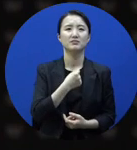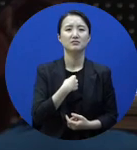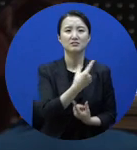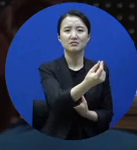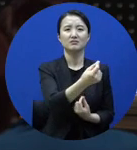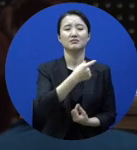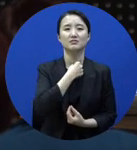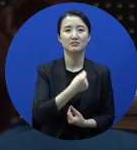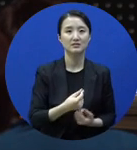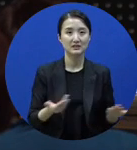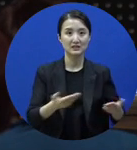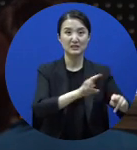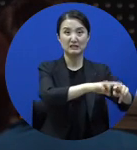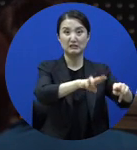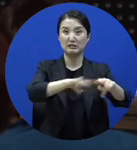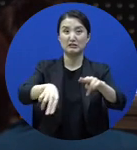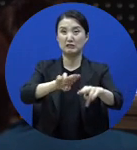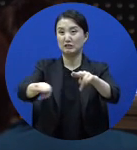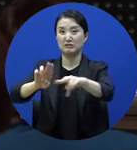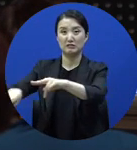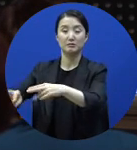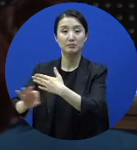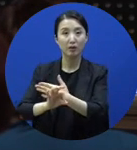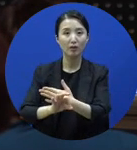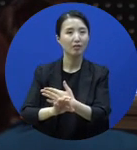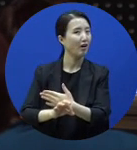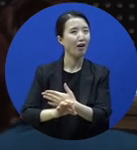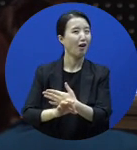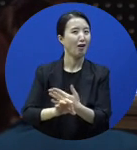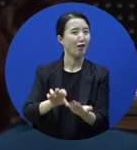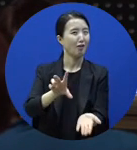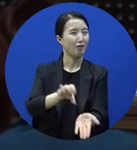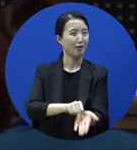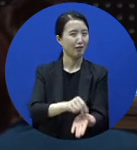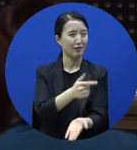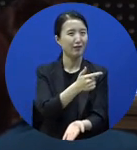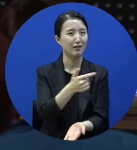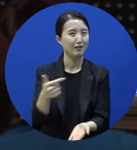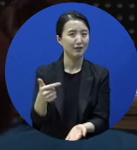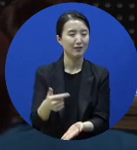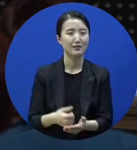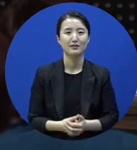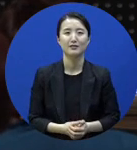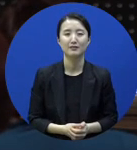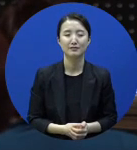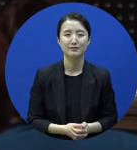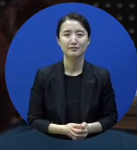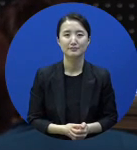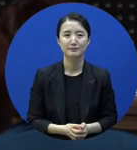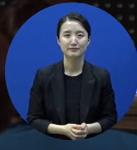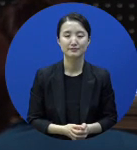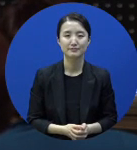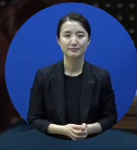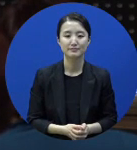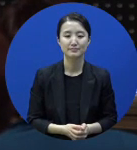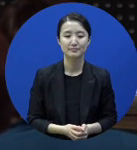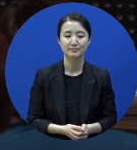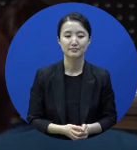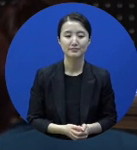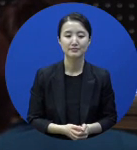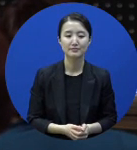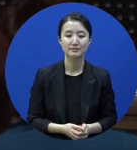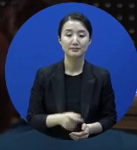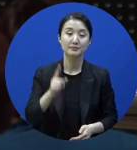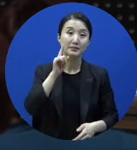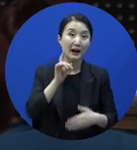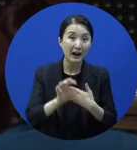하게 됩니다. 만약에 한 달 후 회사를 그만둬야 된다면 상당히 심각한 사항이 발생할 겁니다. 하지만 1년이나 3년 후에